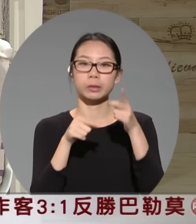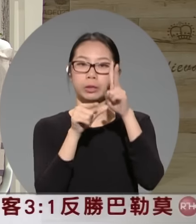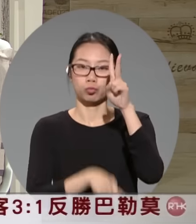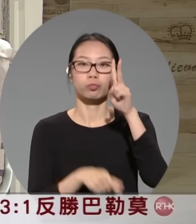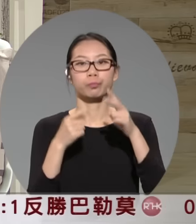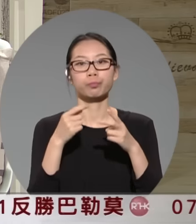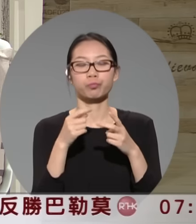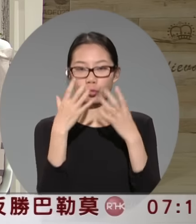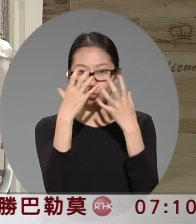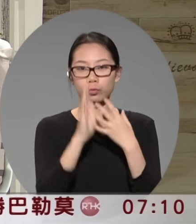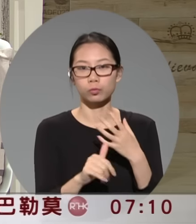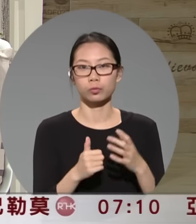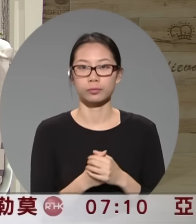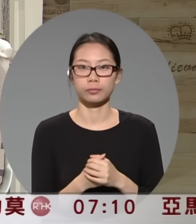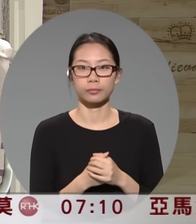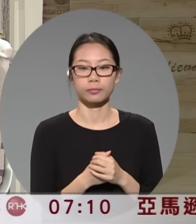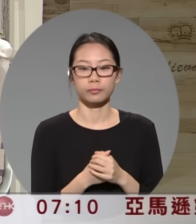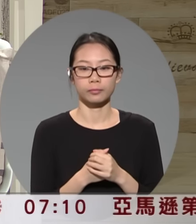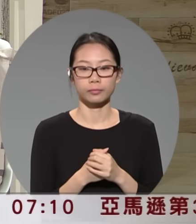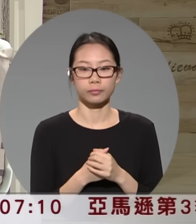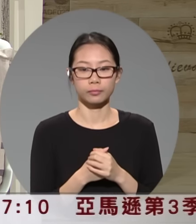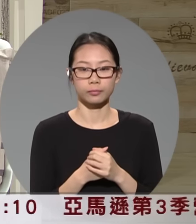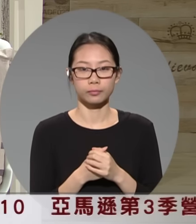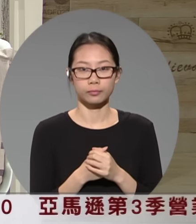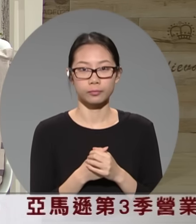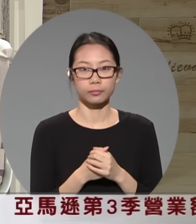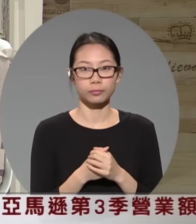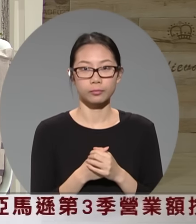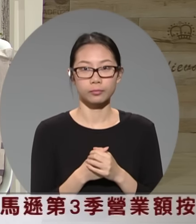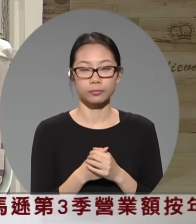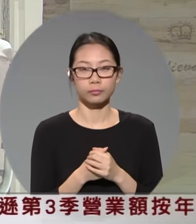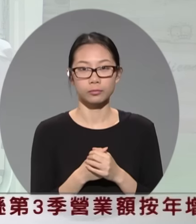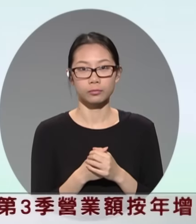個陳德霖就是金管局的總裁，我們更正翻。